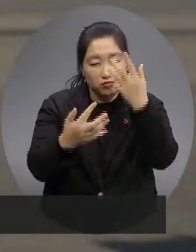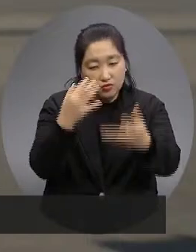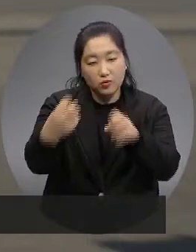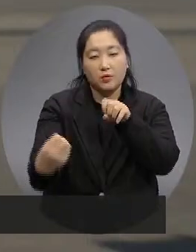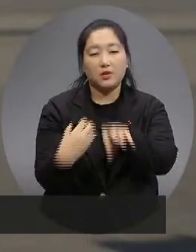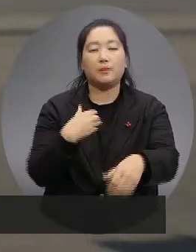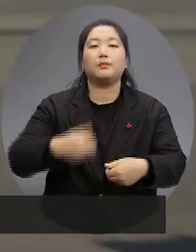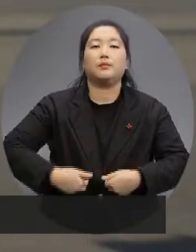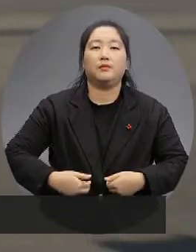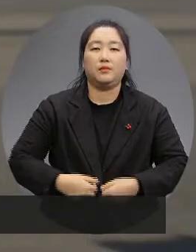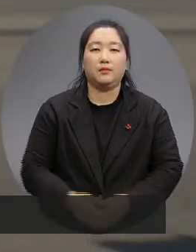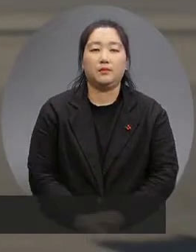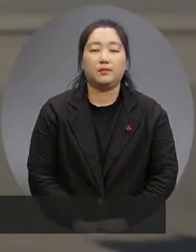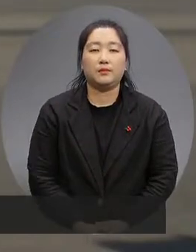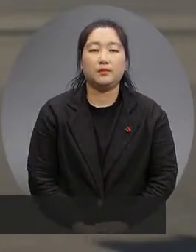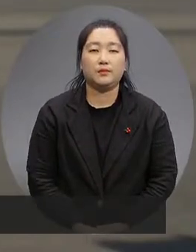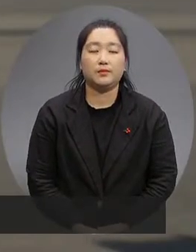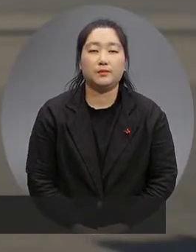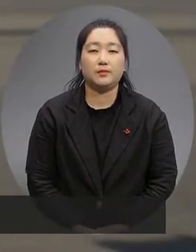MBC 뉴스 이승준입니다.